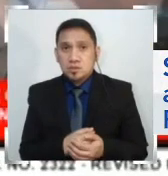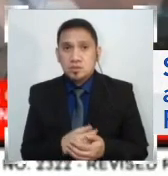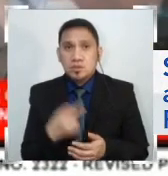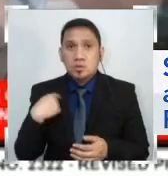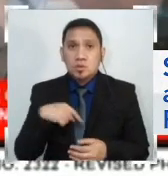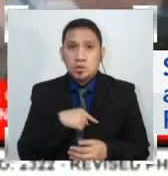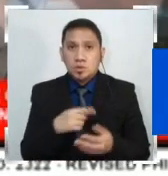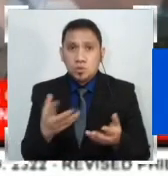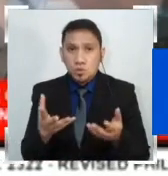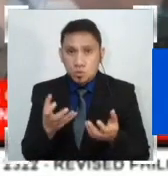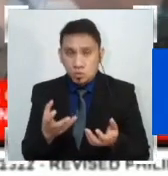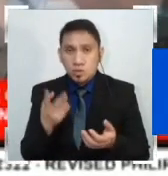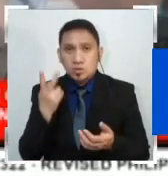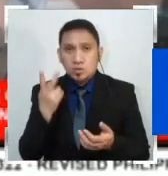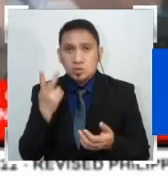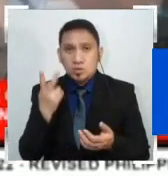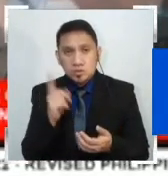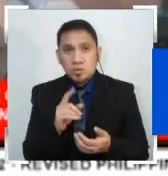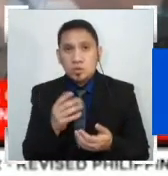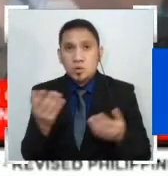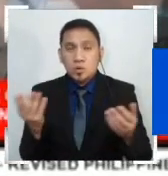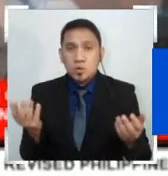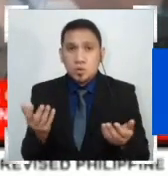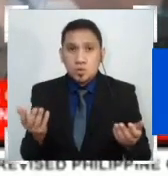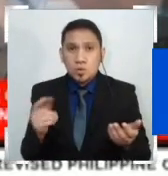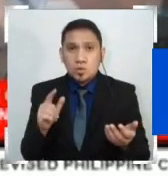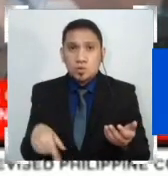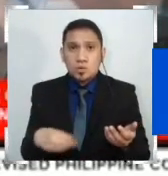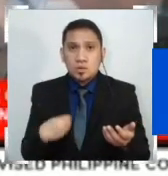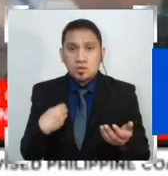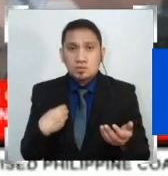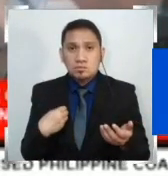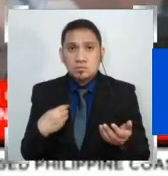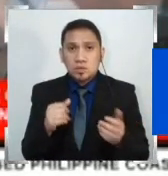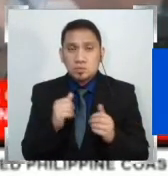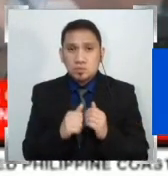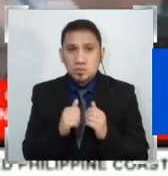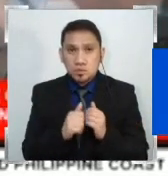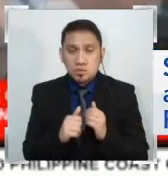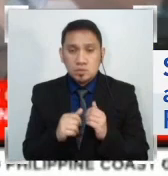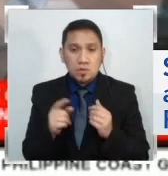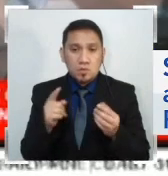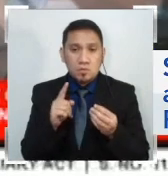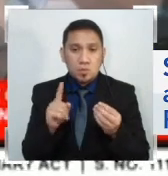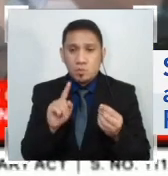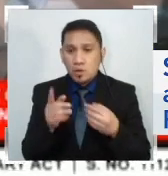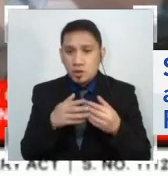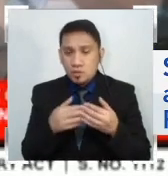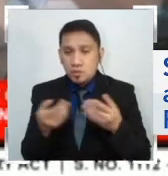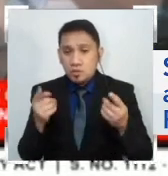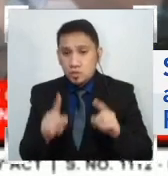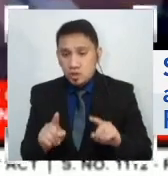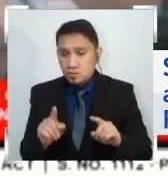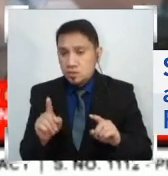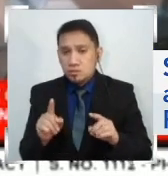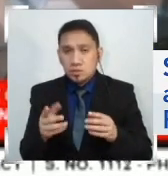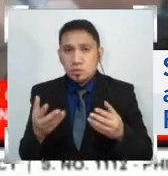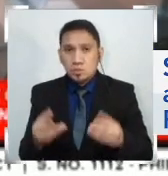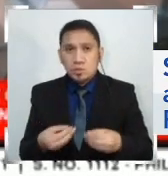first kung may wherewithal ba tayo given the circumstances to give it to them. We want to find